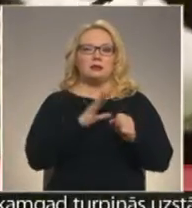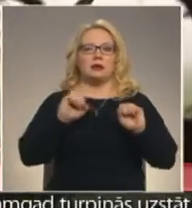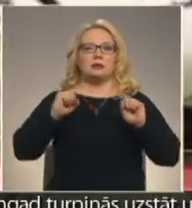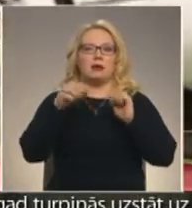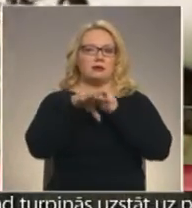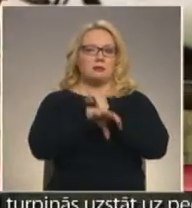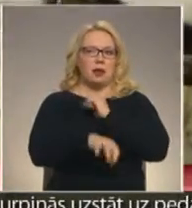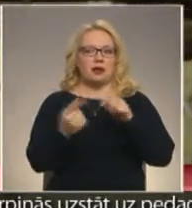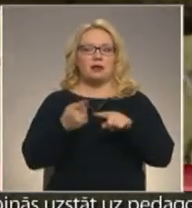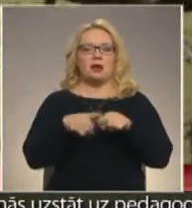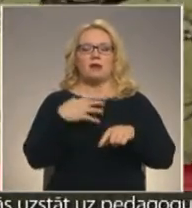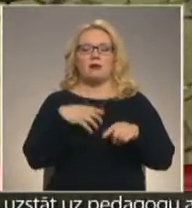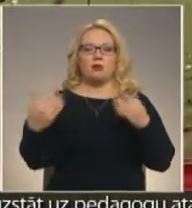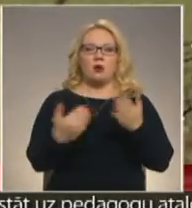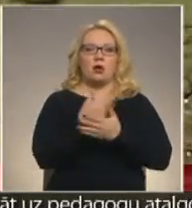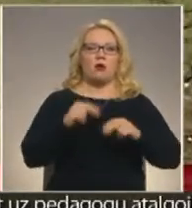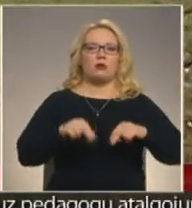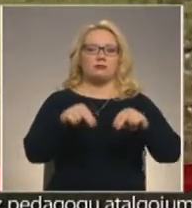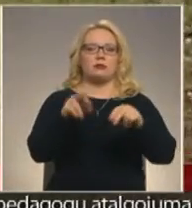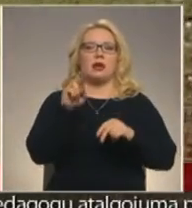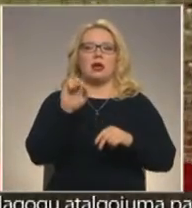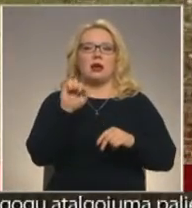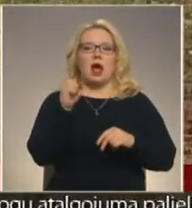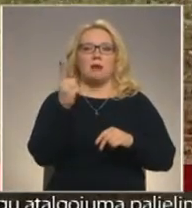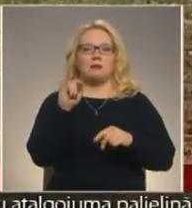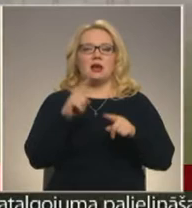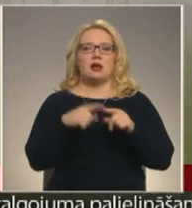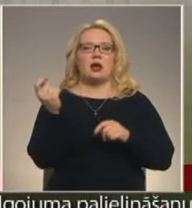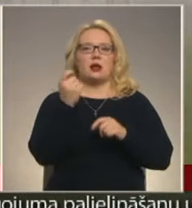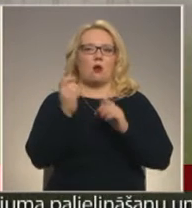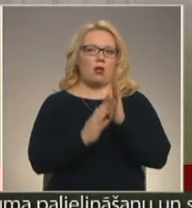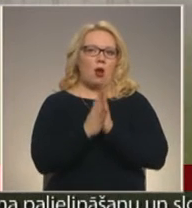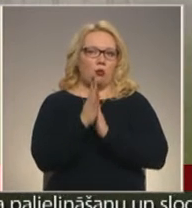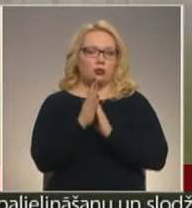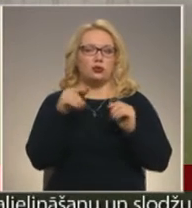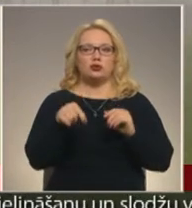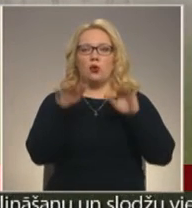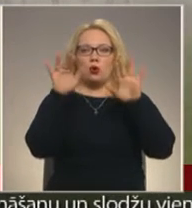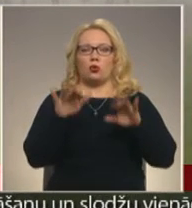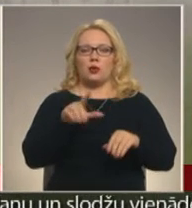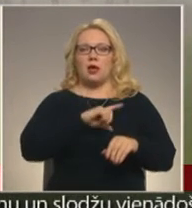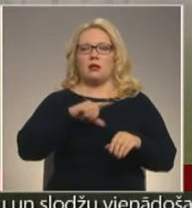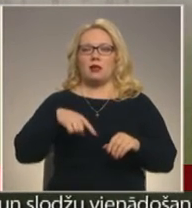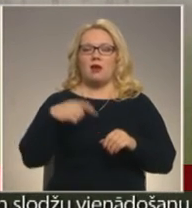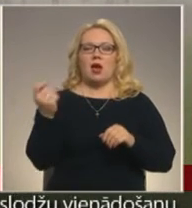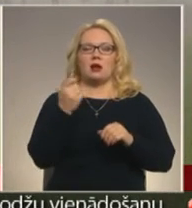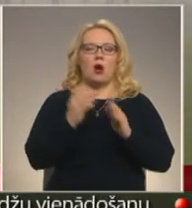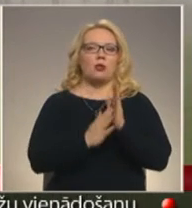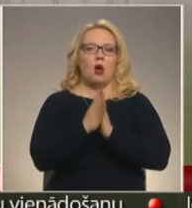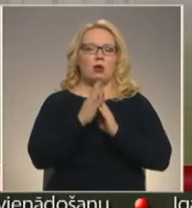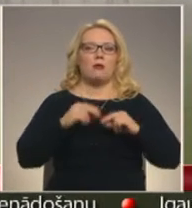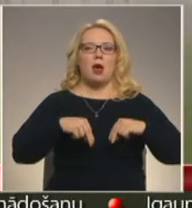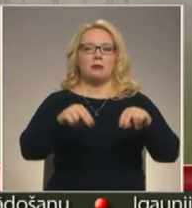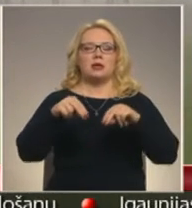beigās. Tad nācās pārsēt gan raps, gan bojā aizgājušos graudaugus. Šoruden Latvijā ar graudaugiem